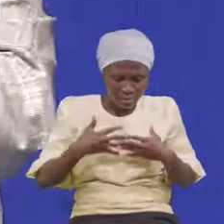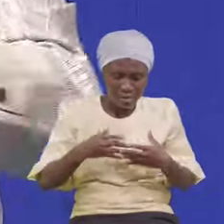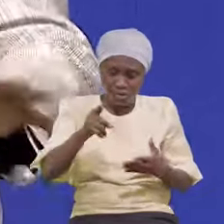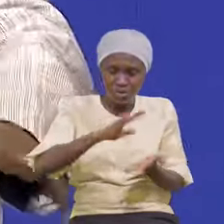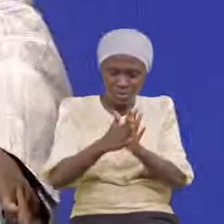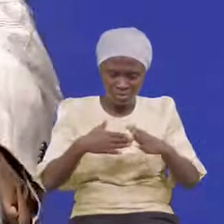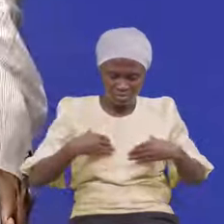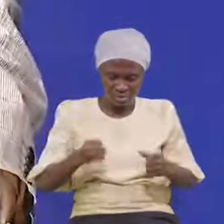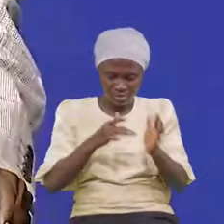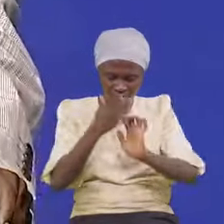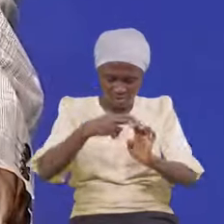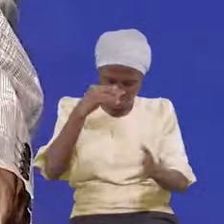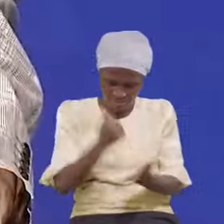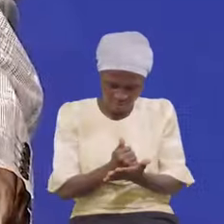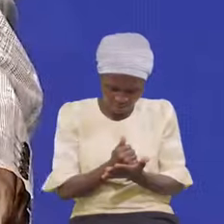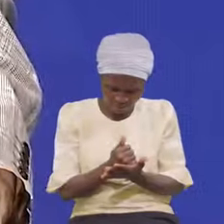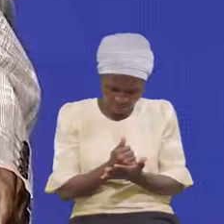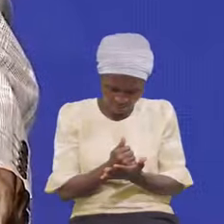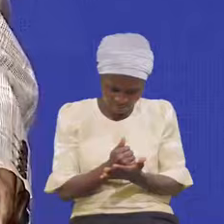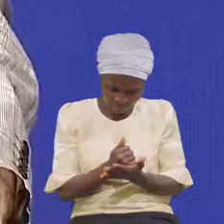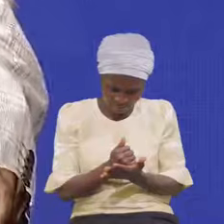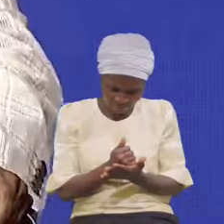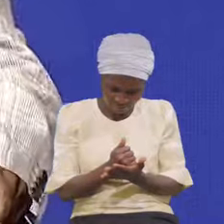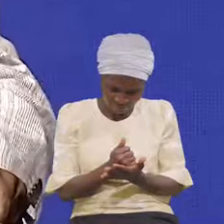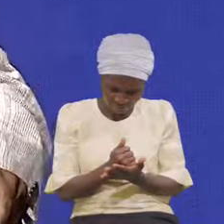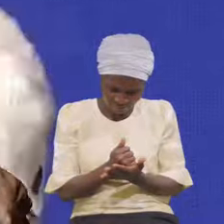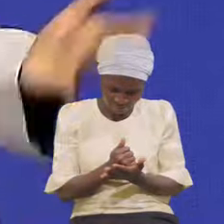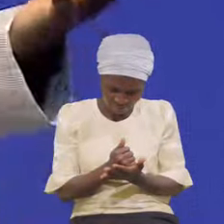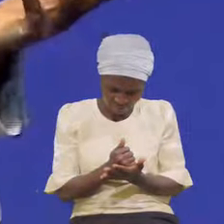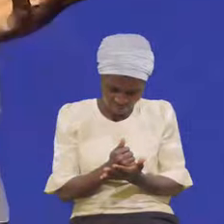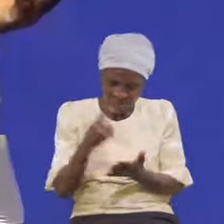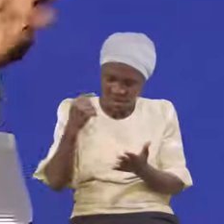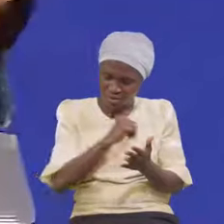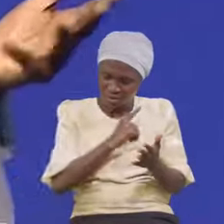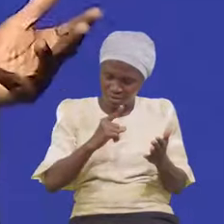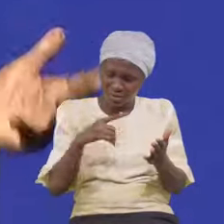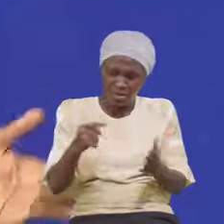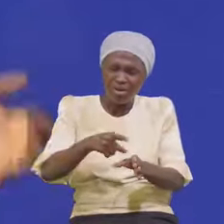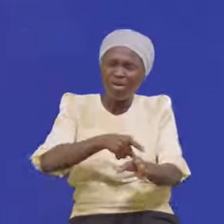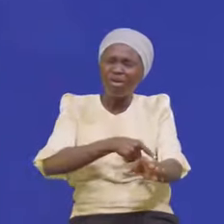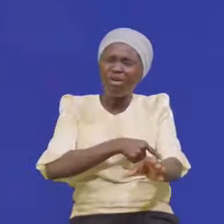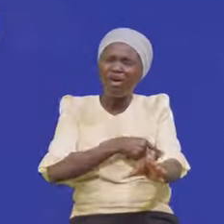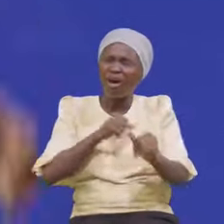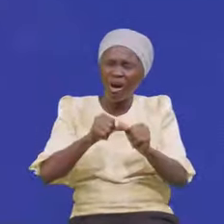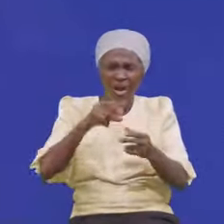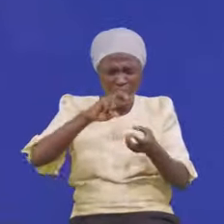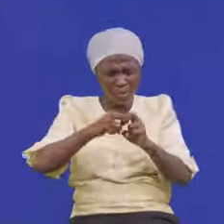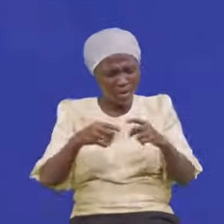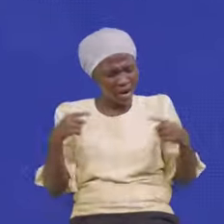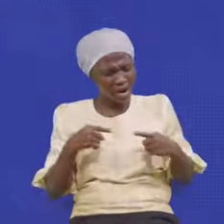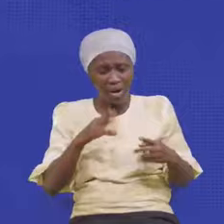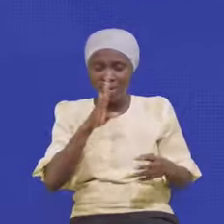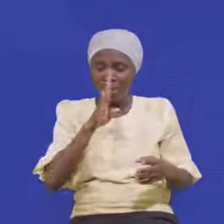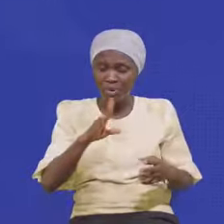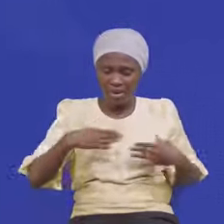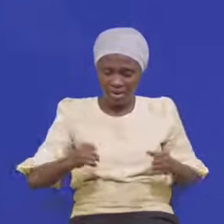in Jesus' name. శ్వాసలో ఉన్న కష్టం యేసు నామములో స్వస్థపరచబడాలి. The long standing problem and pain, be healed in